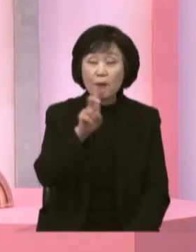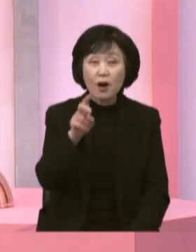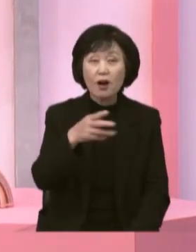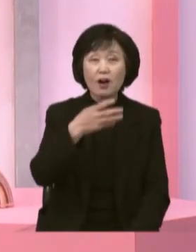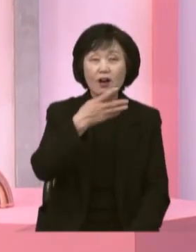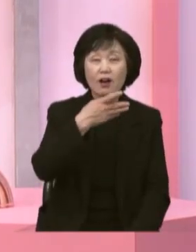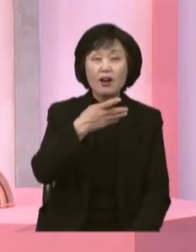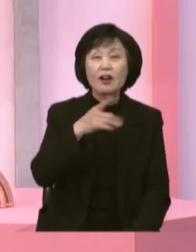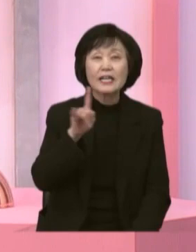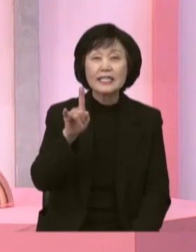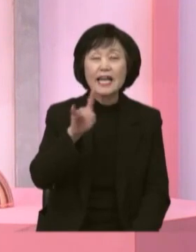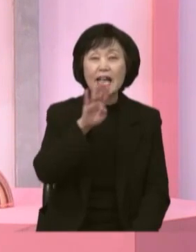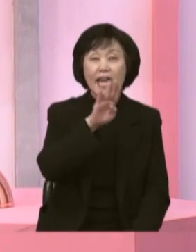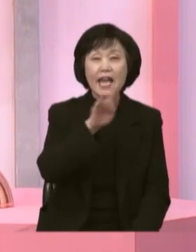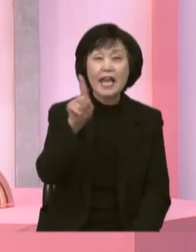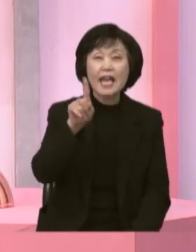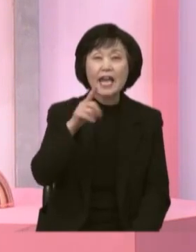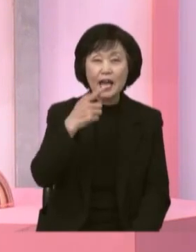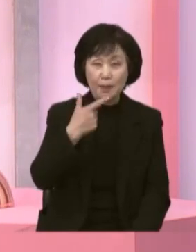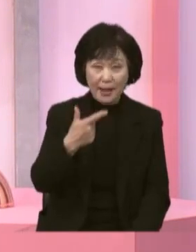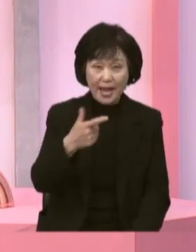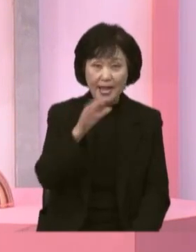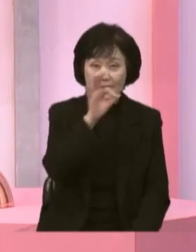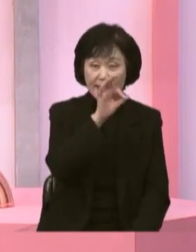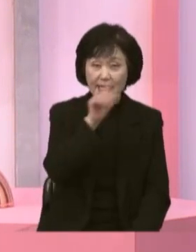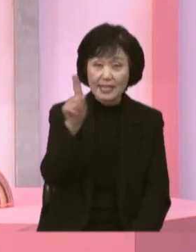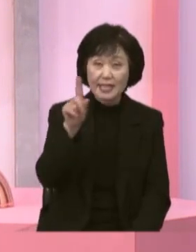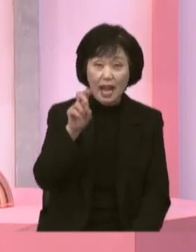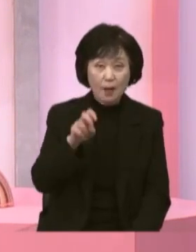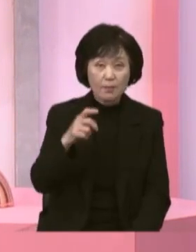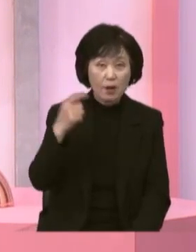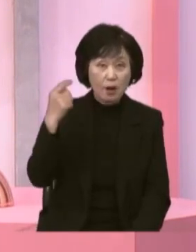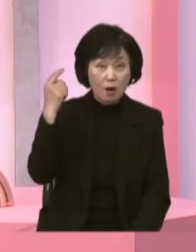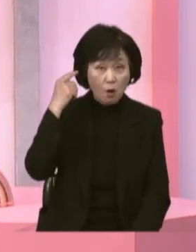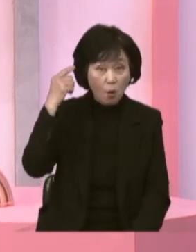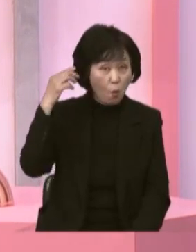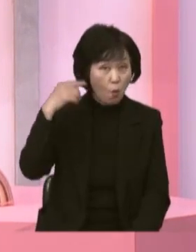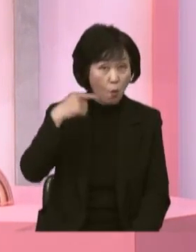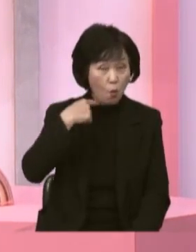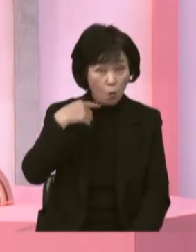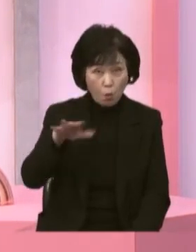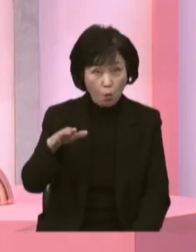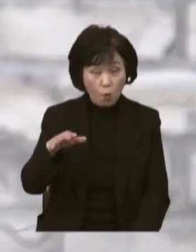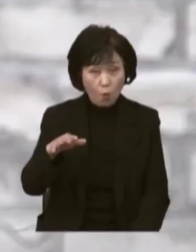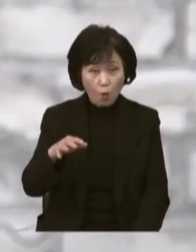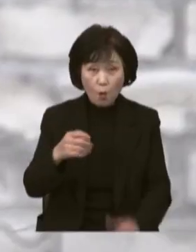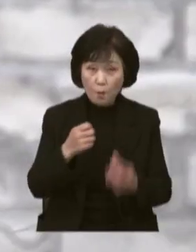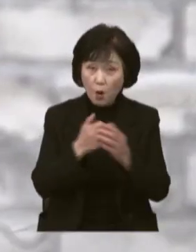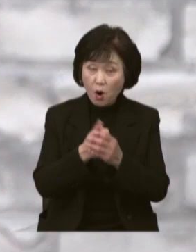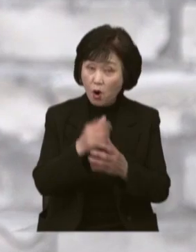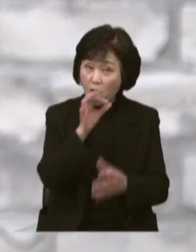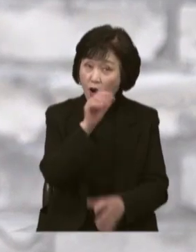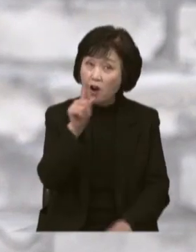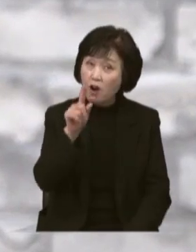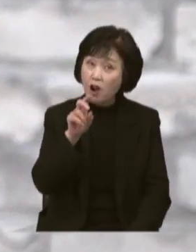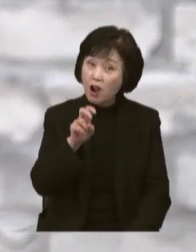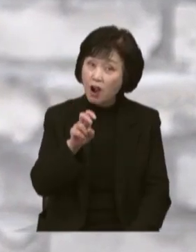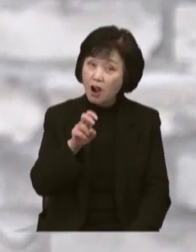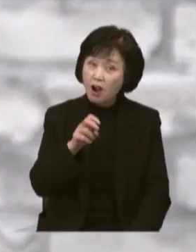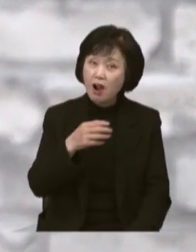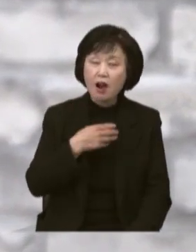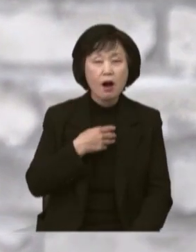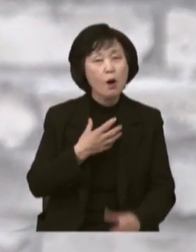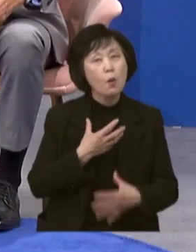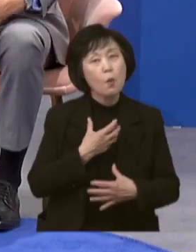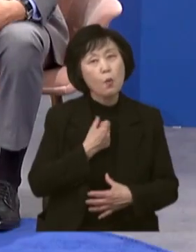지금도 이 점, 흔적 보시면서 점 때문에 내가 배신을 못했나 하나님을. 그 다음에 다시 돌아온 거예요,